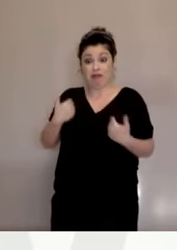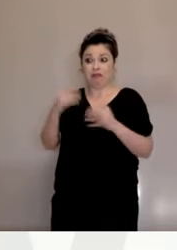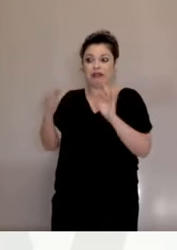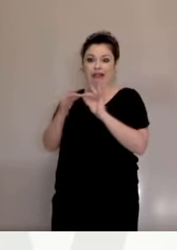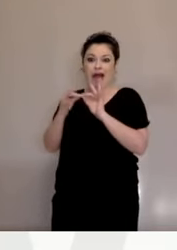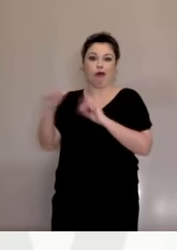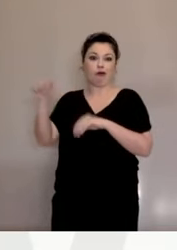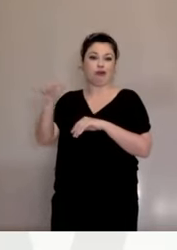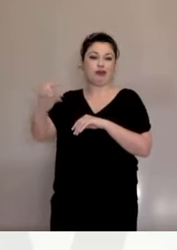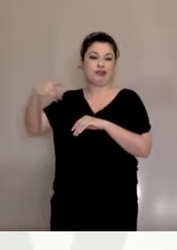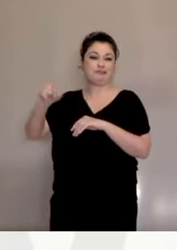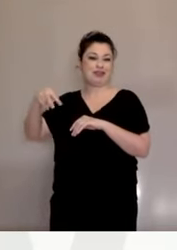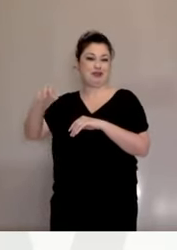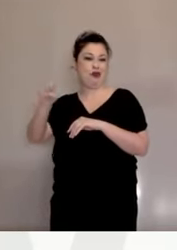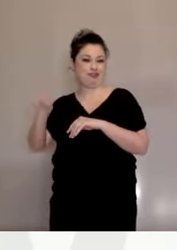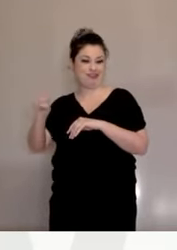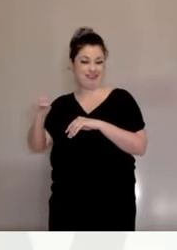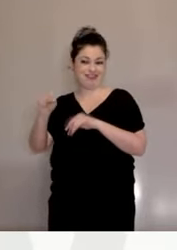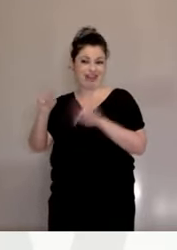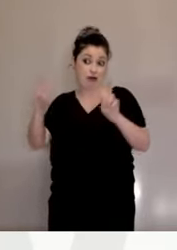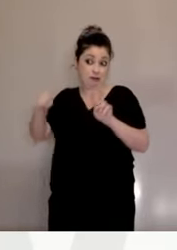Spinoza.